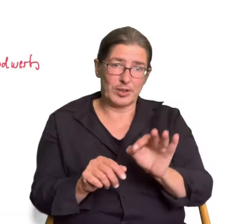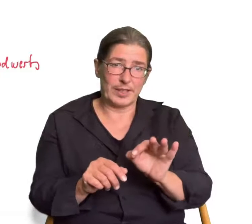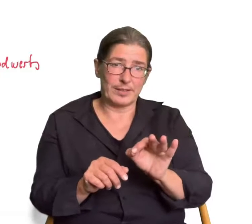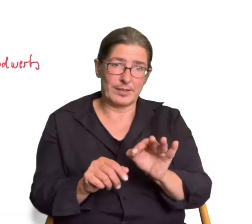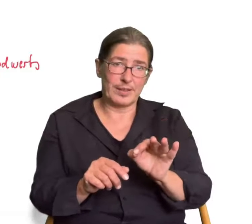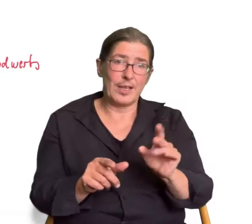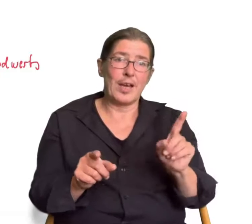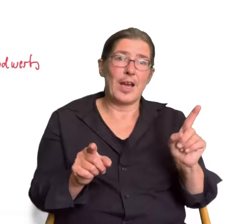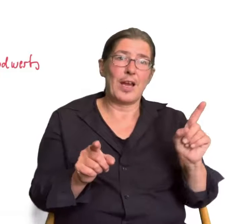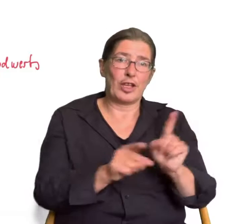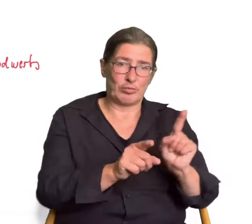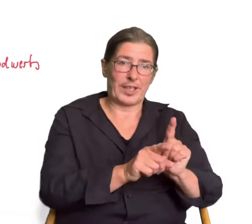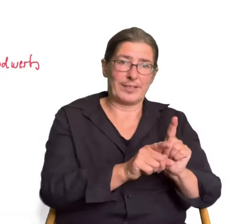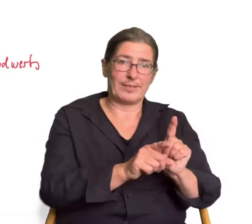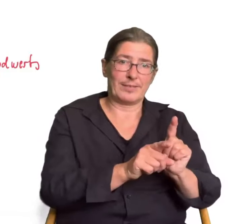Und 100%